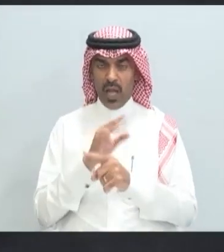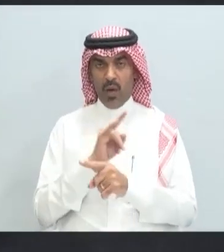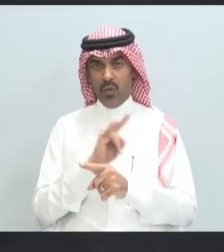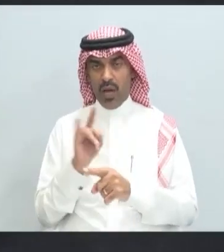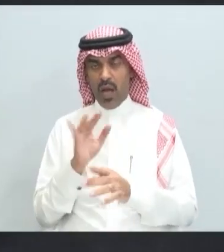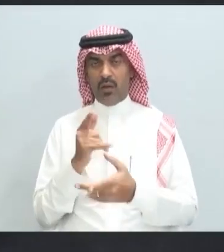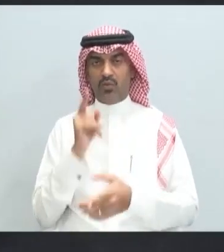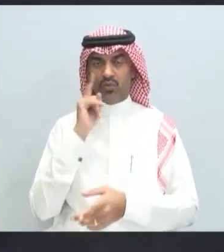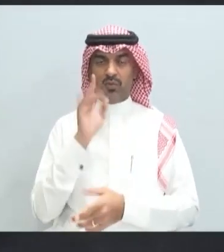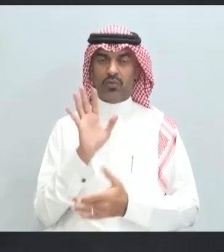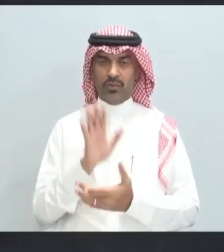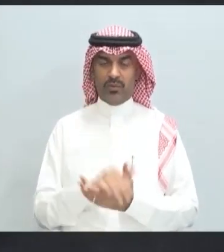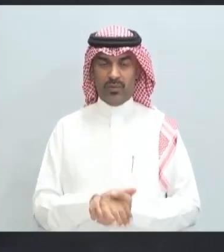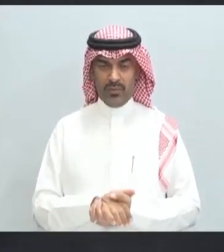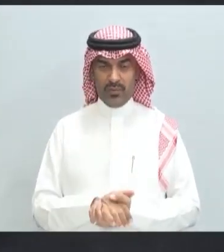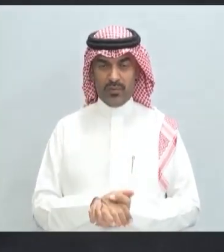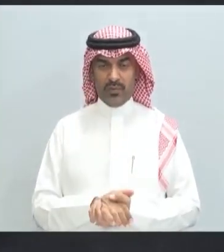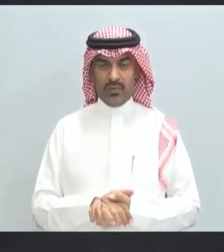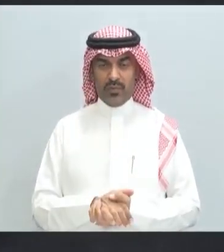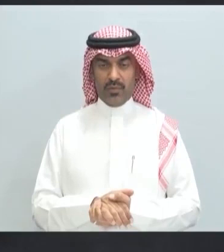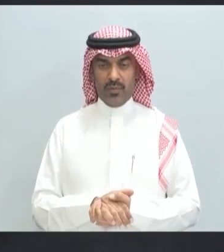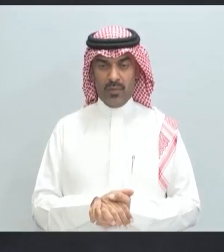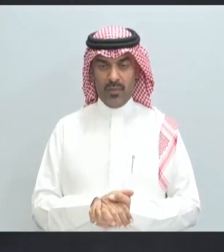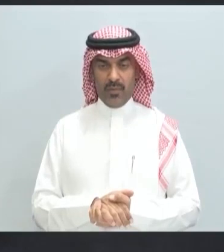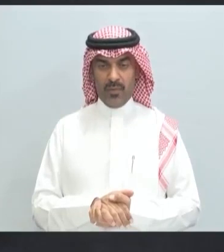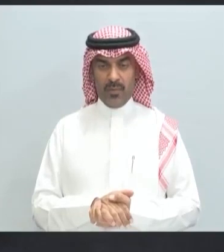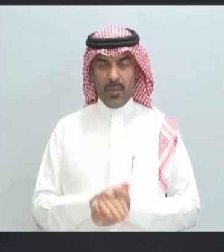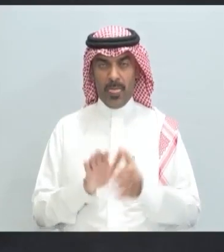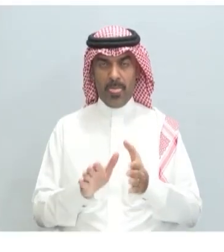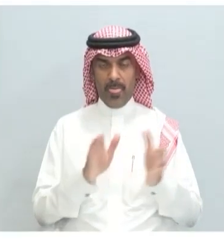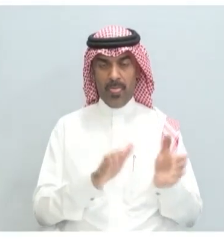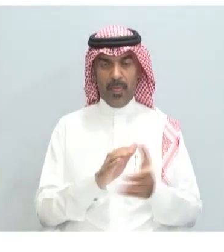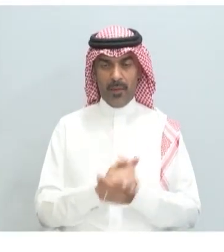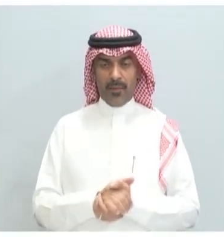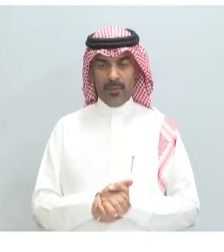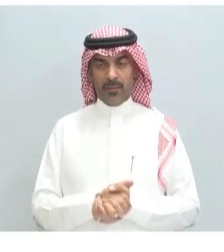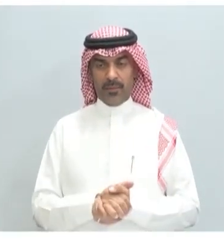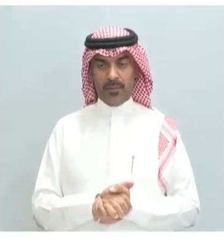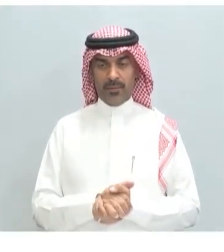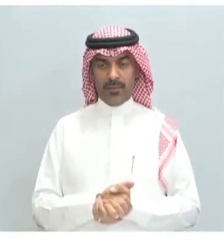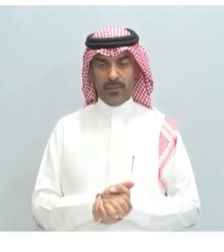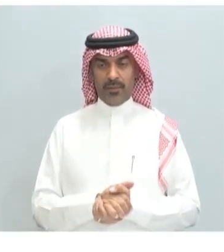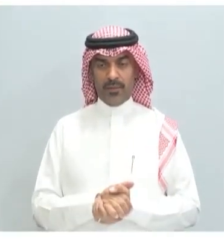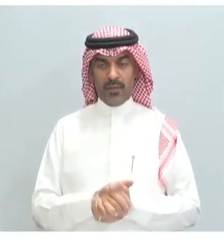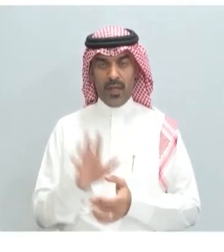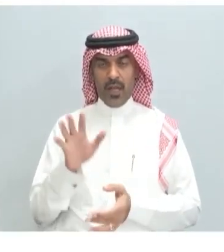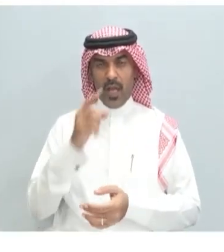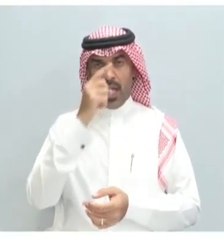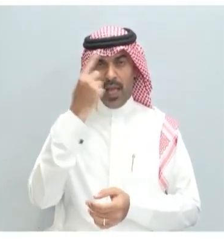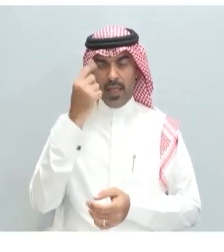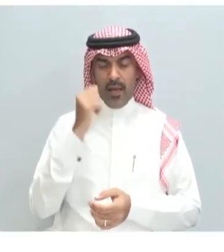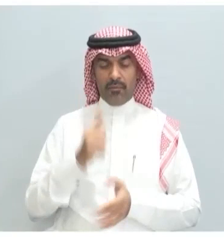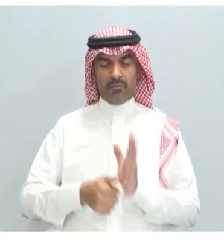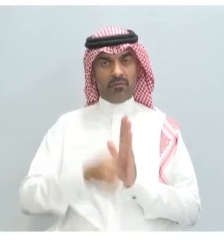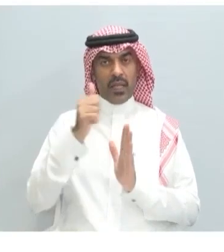غير متنافيين واجمع الاحتمالات المطلوبه خلونا نشوف اين بي اذا ربح طالب